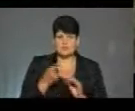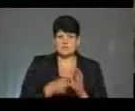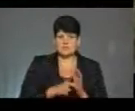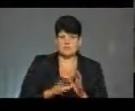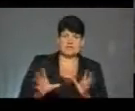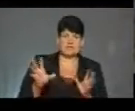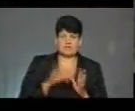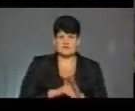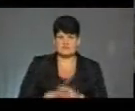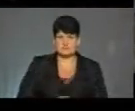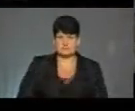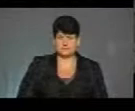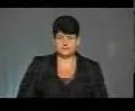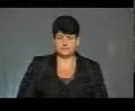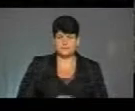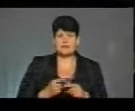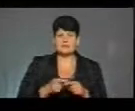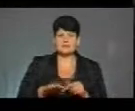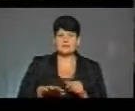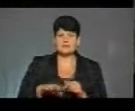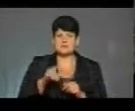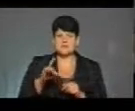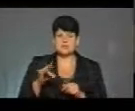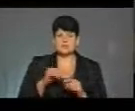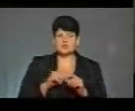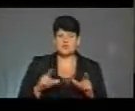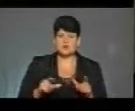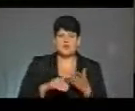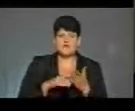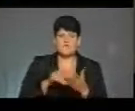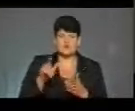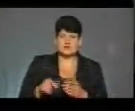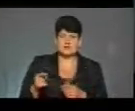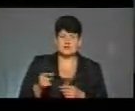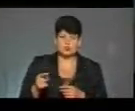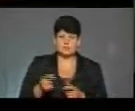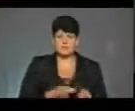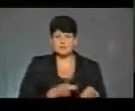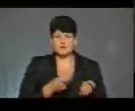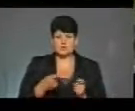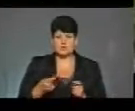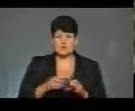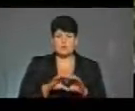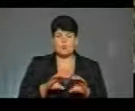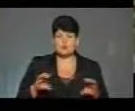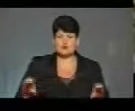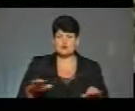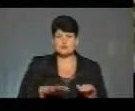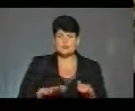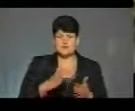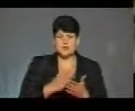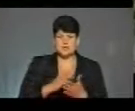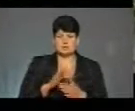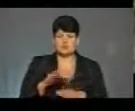всім разом. Ця територія з Баразької школи. Волонтер з Тернополя Тарас Сарамага виносить бордюри з території, де має